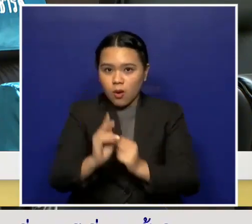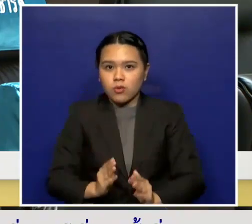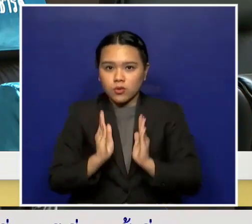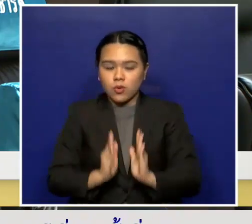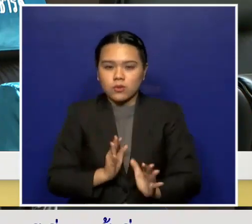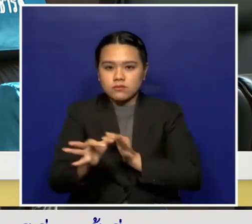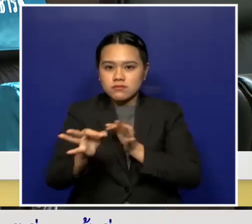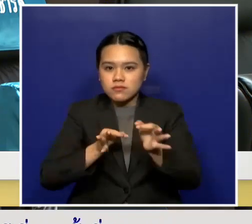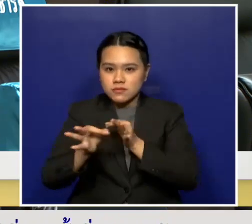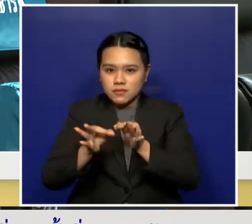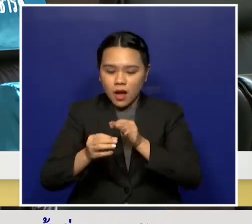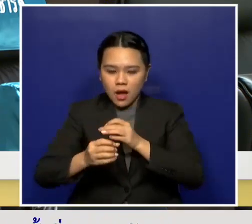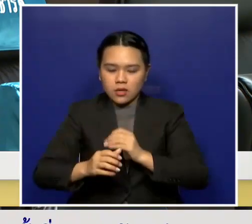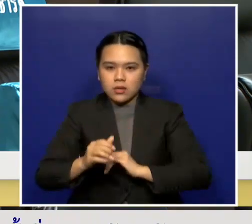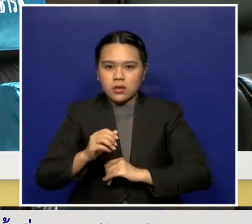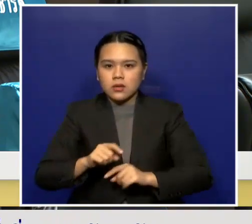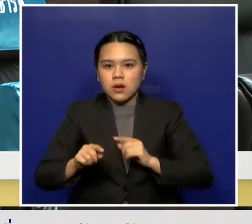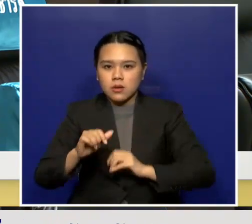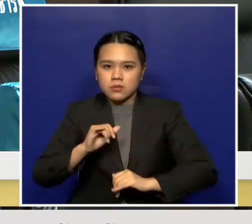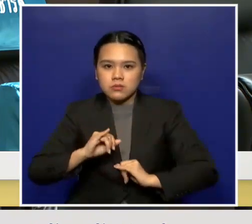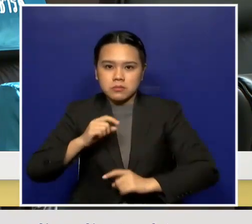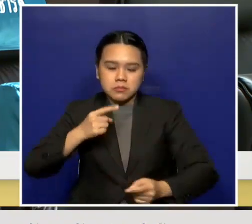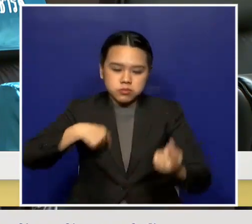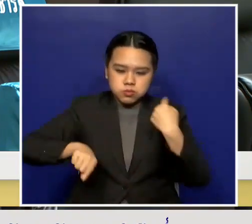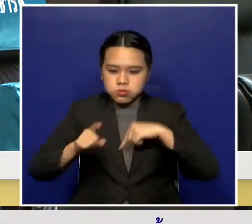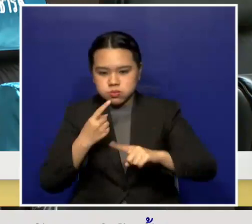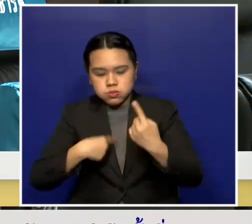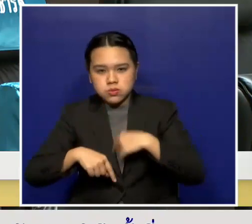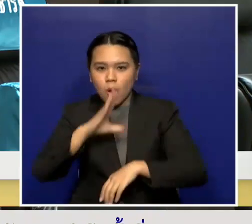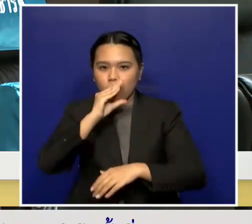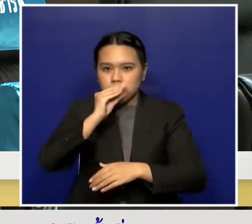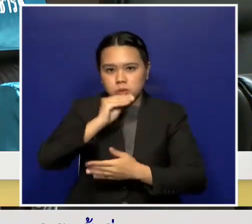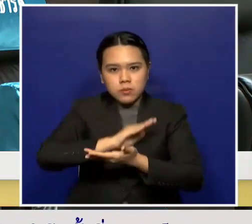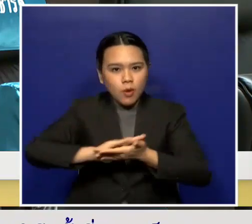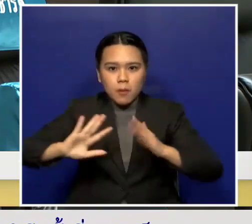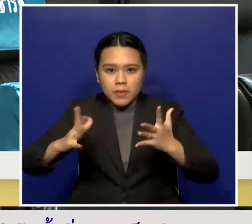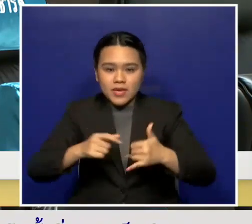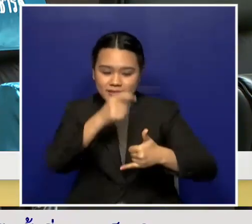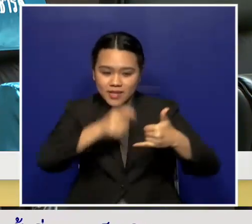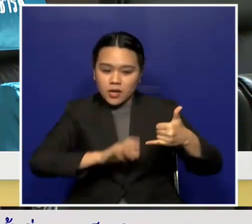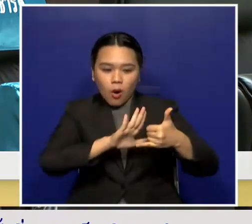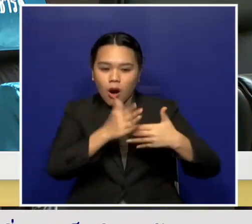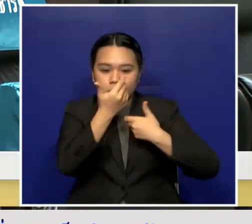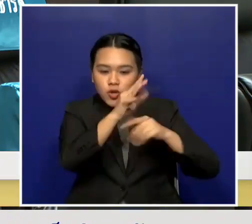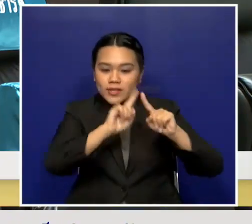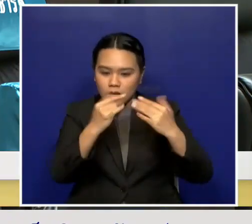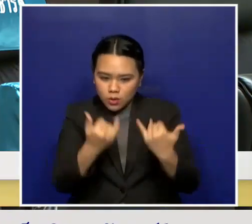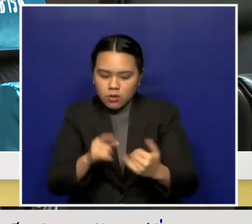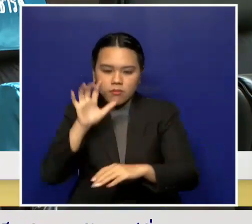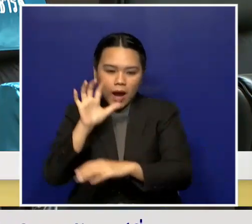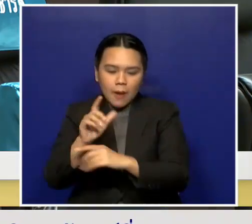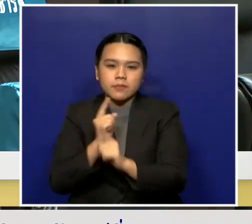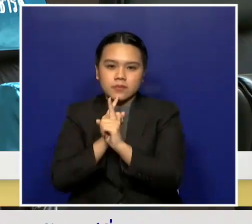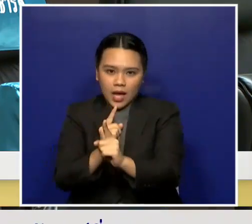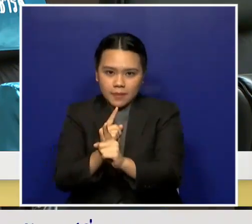กริยาหรือใช้วาจาอันไม่สุภาพนิสัยท่านจะเป็นอย่างไรก็ช่างท่านแต่ท่านต้องอยู่ในข้อบังคับแล้วประเด็นต่อมาผม